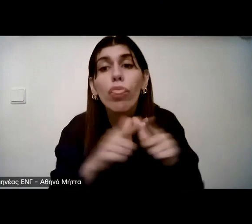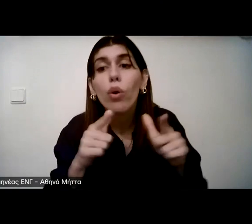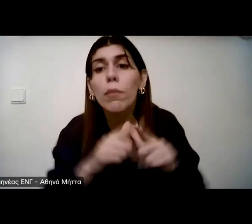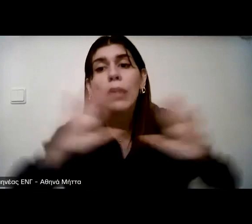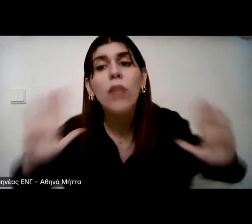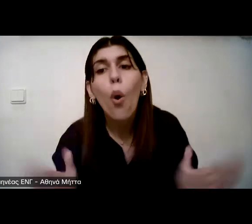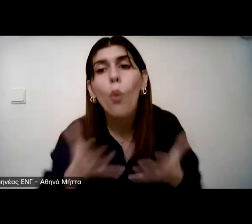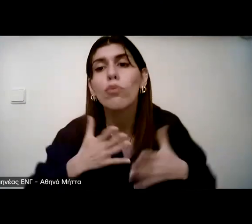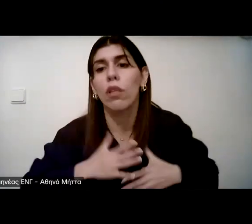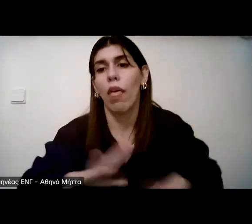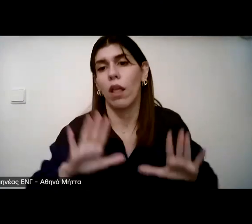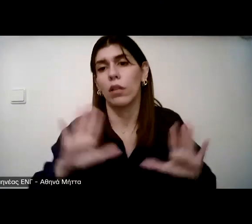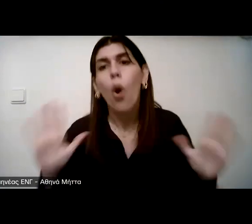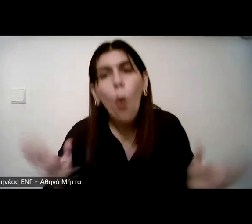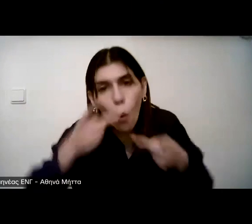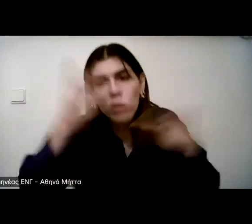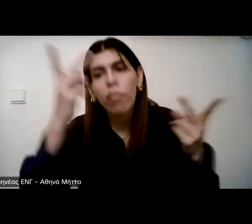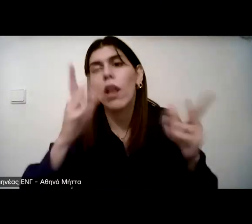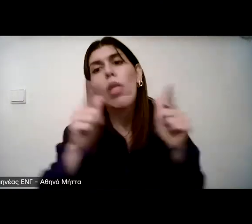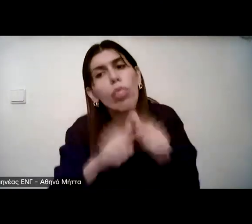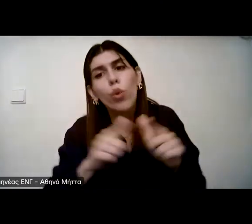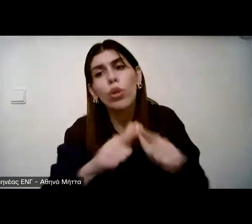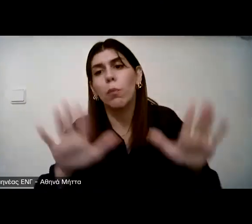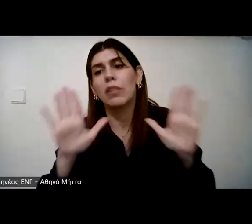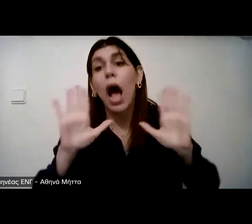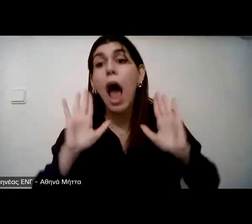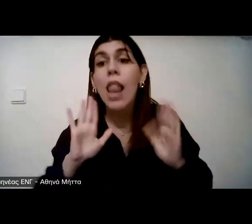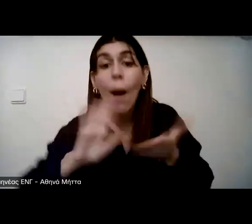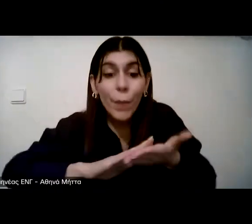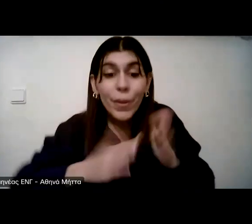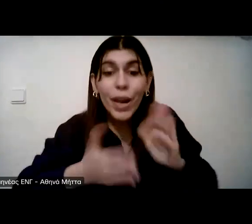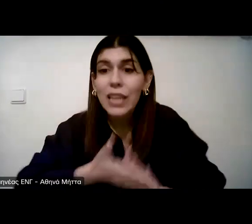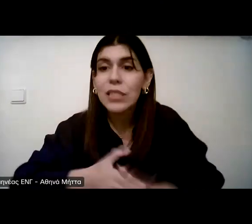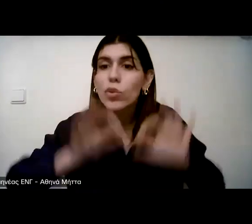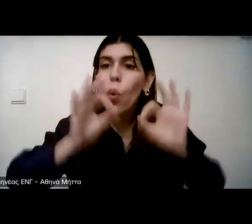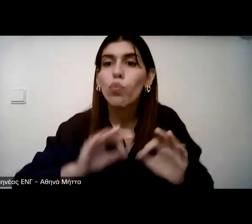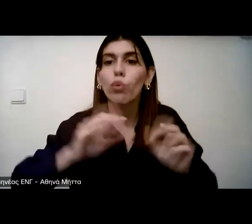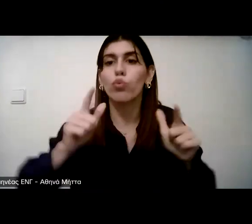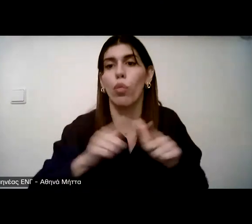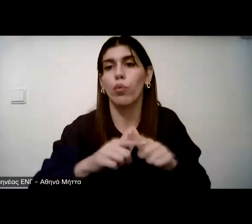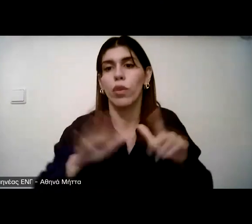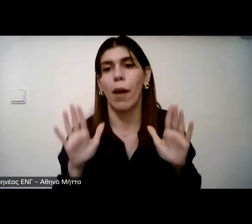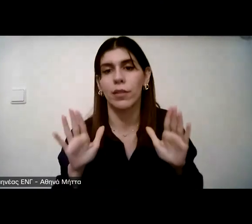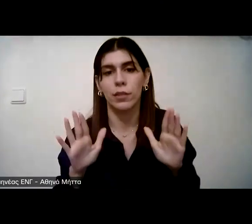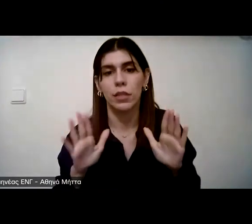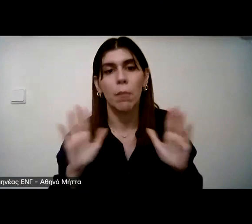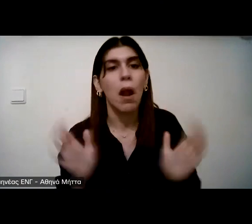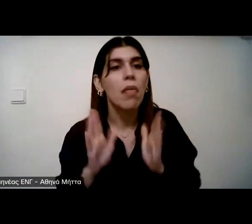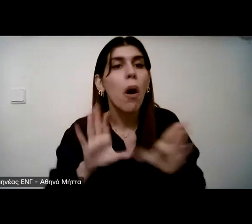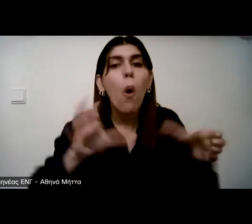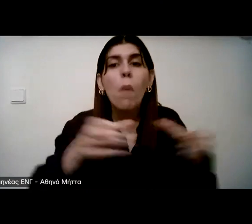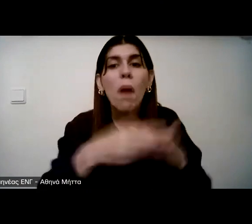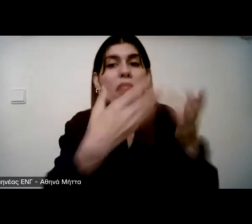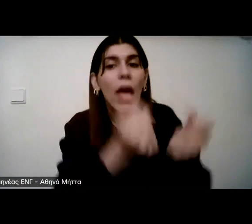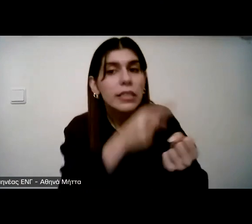ό,τι θέλετε και δοκιμάστε το όμως στην πράξη. Θέλω να πω, αν έχετε τη δυνατότητα μέσα στην ομάδα που